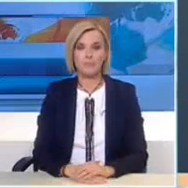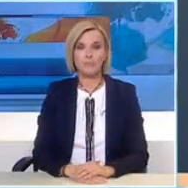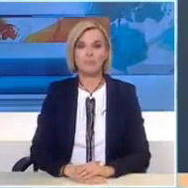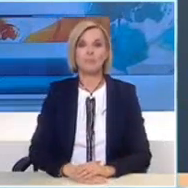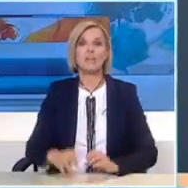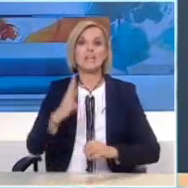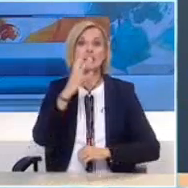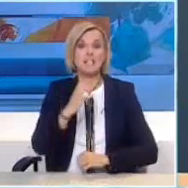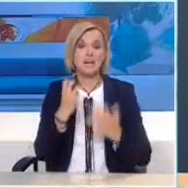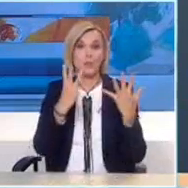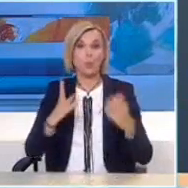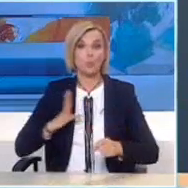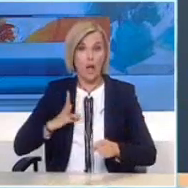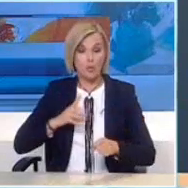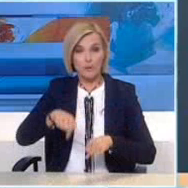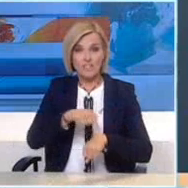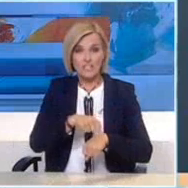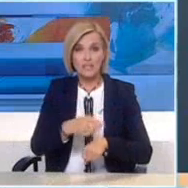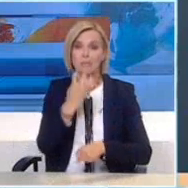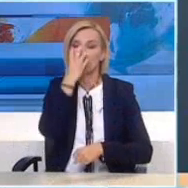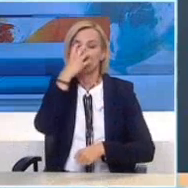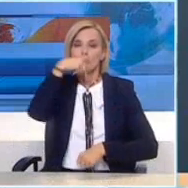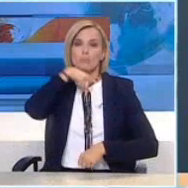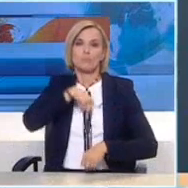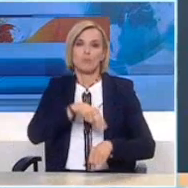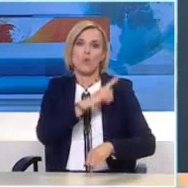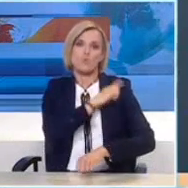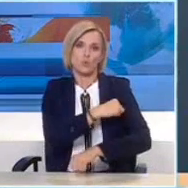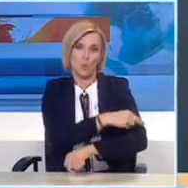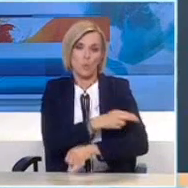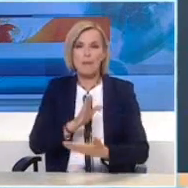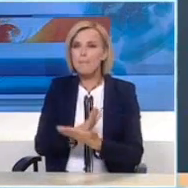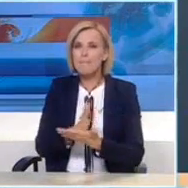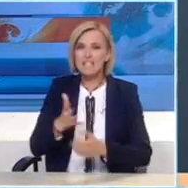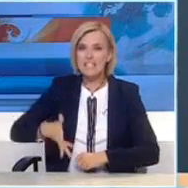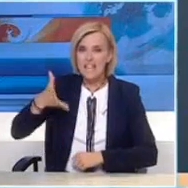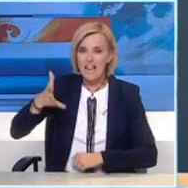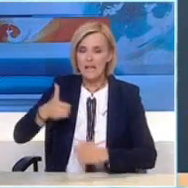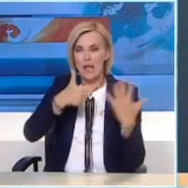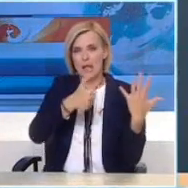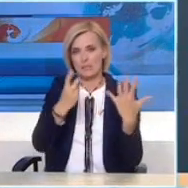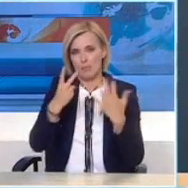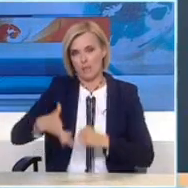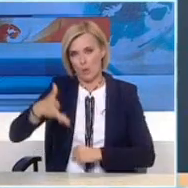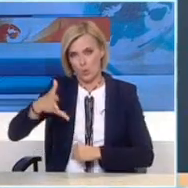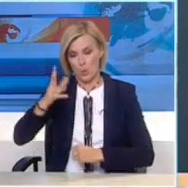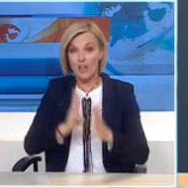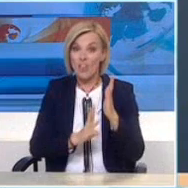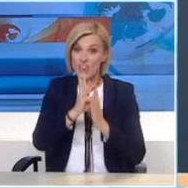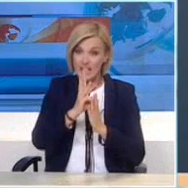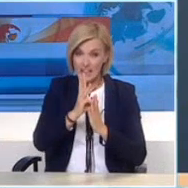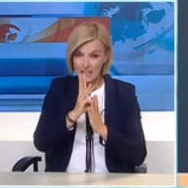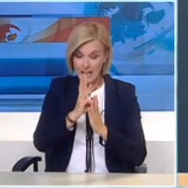48 συμπολίτες μας νοσηλεύονται διασωληνωμένοι. Η διάμεση ηλικία τους είναι 67 έτη. 13, δηλαδή